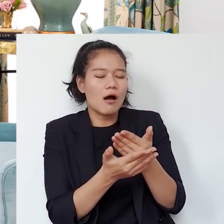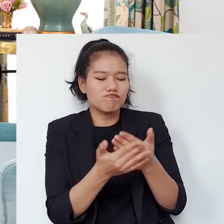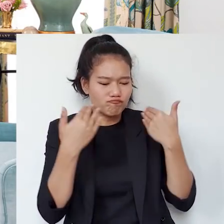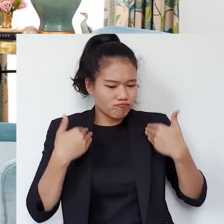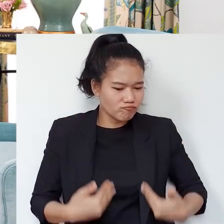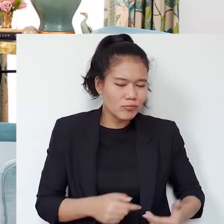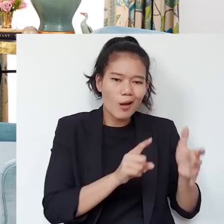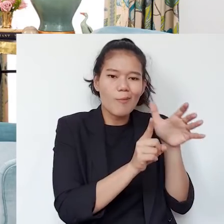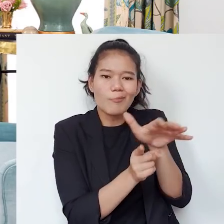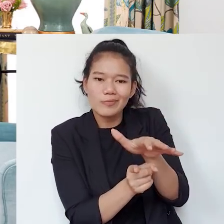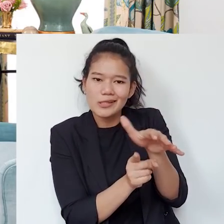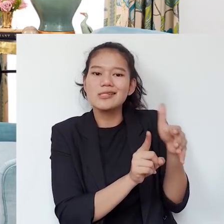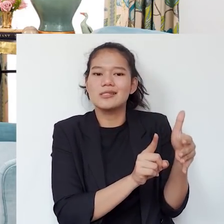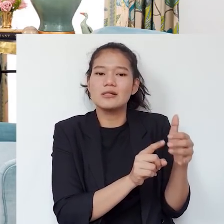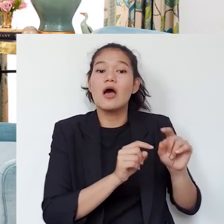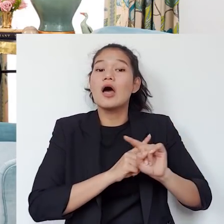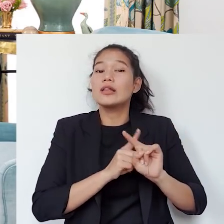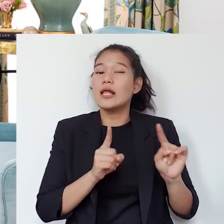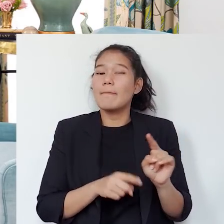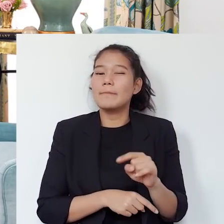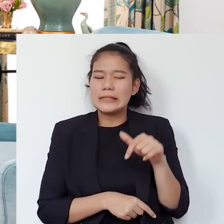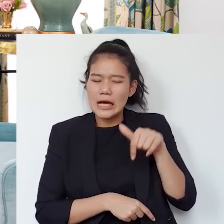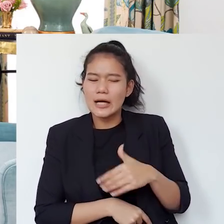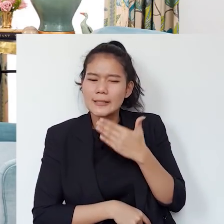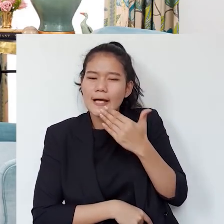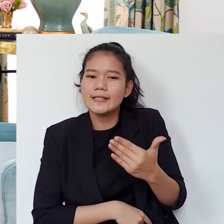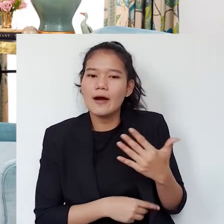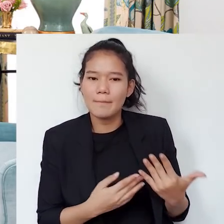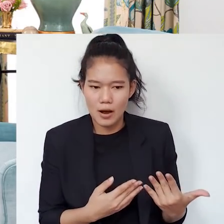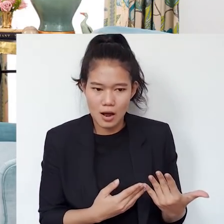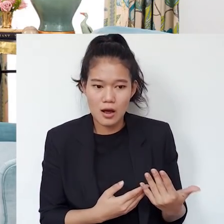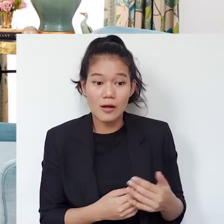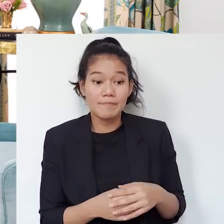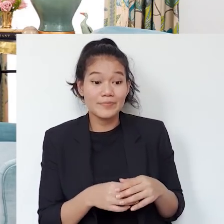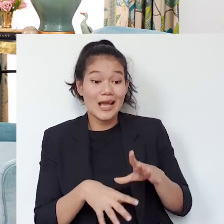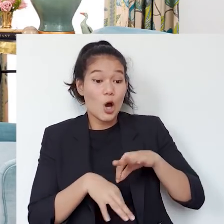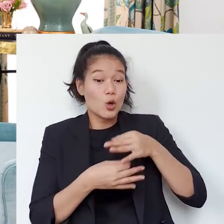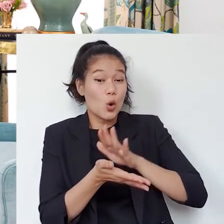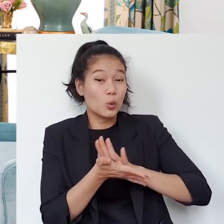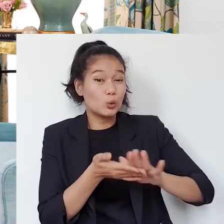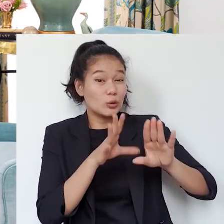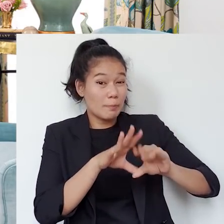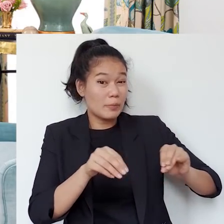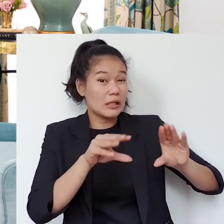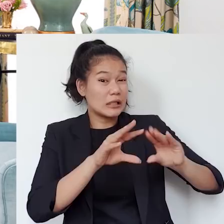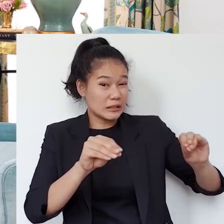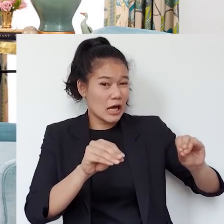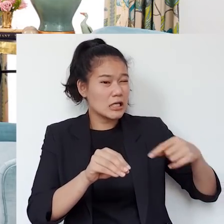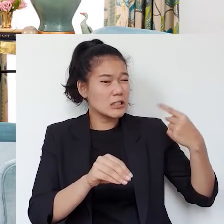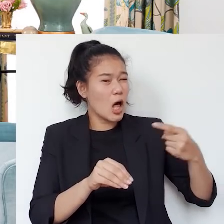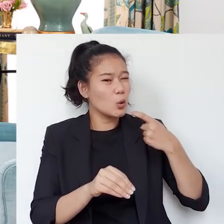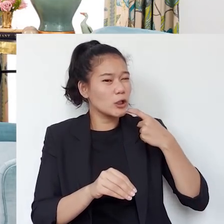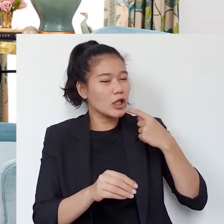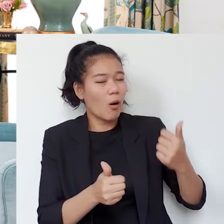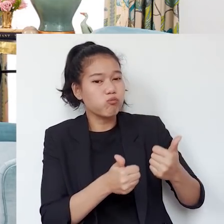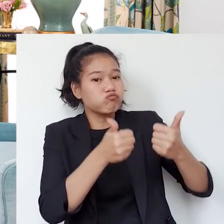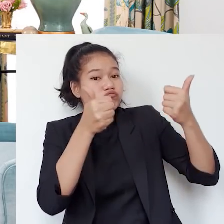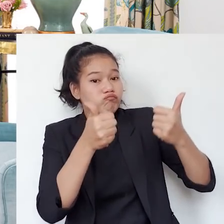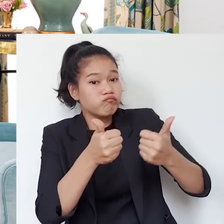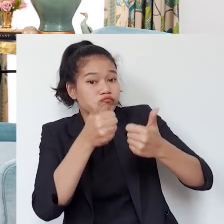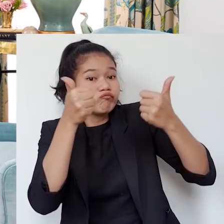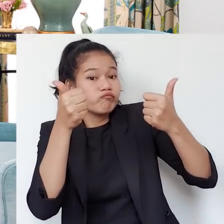Tetapi yang menjadi pertanyaan adalah, apakah pekerjaan Roh Kudus itu selalu yang spektakuler